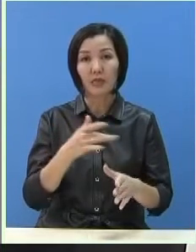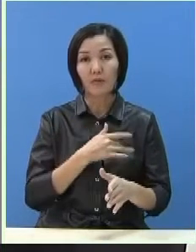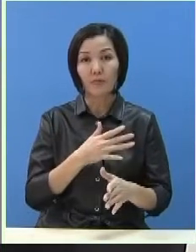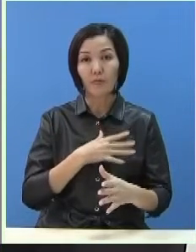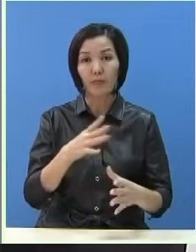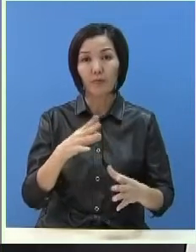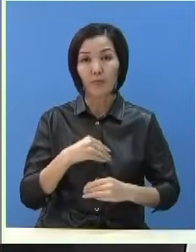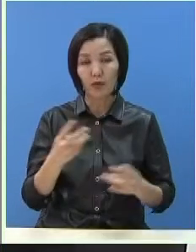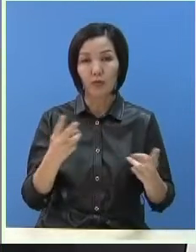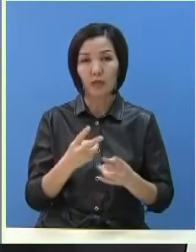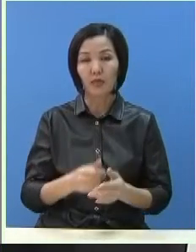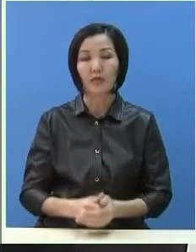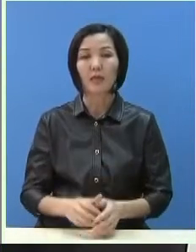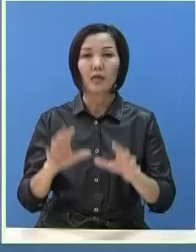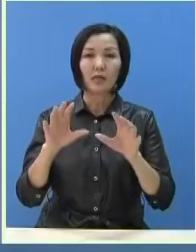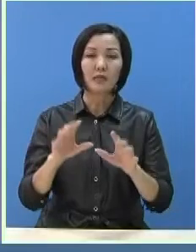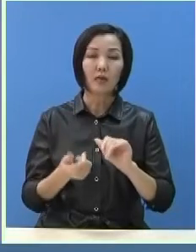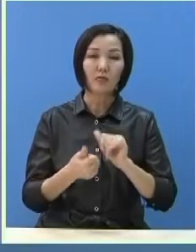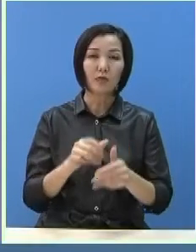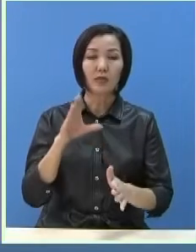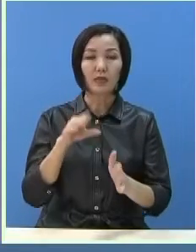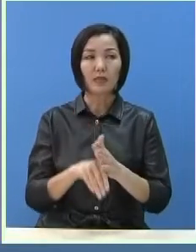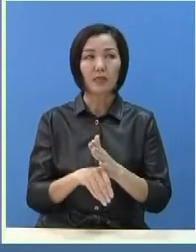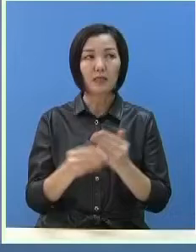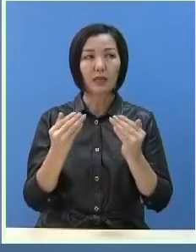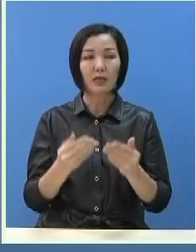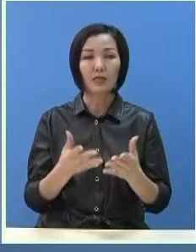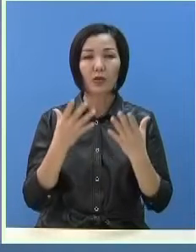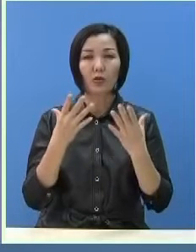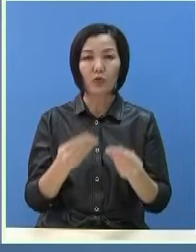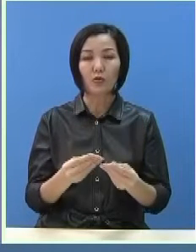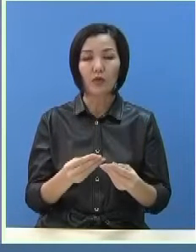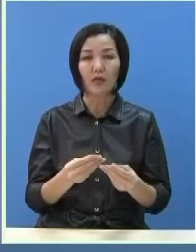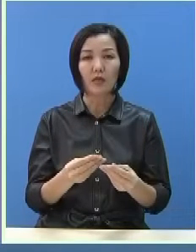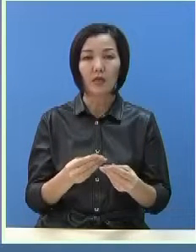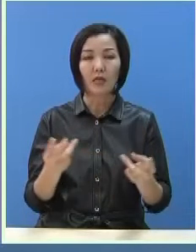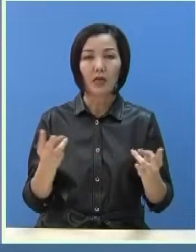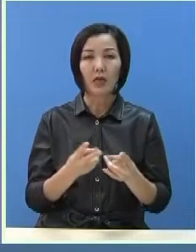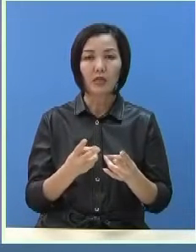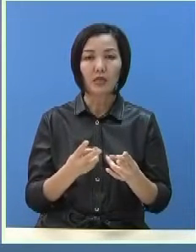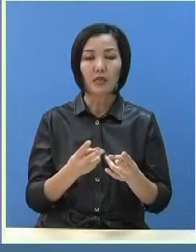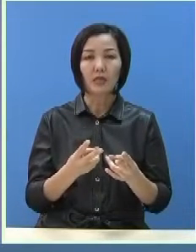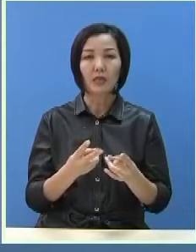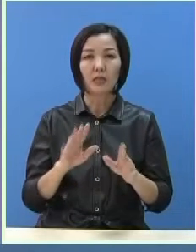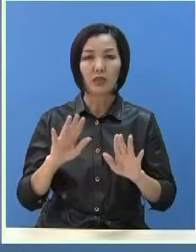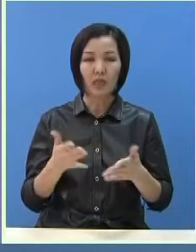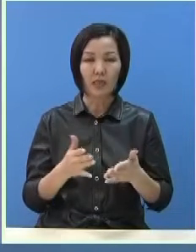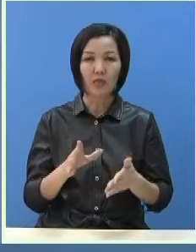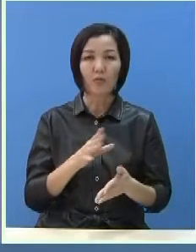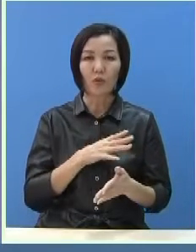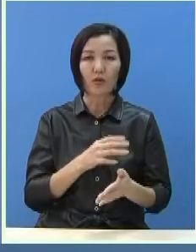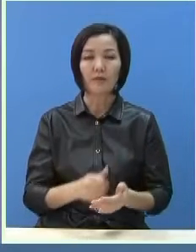заңға енгізілген өзгеріс ол нақты осы қазіргі кезеңдегі тиісті жағдайда болған